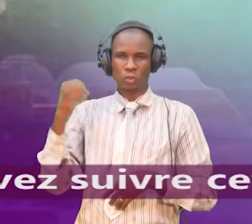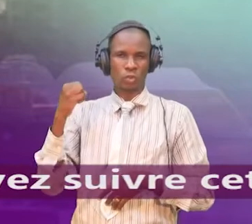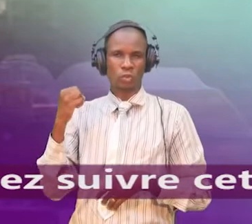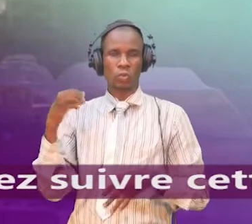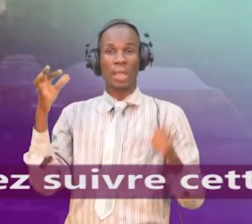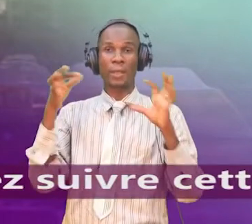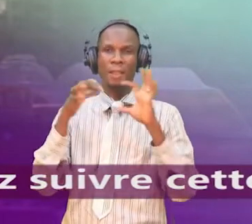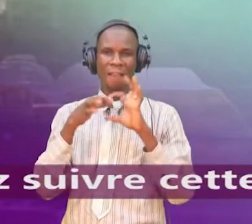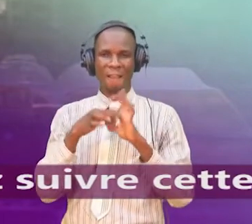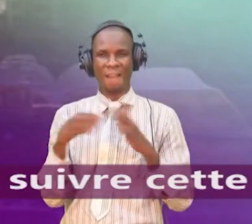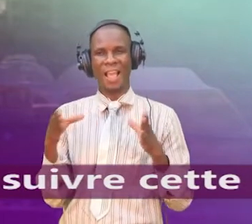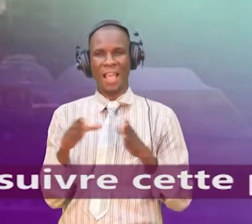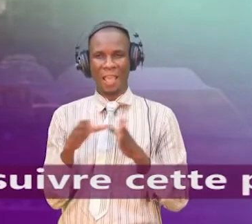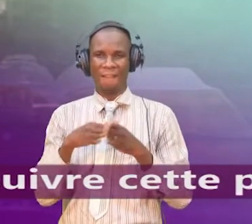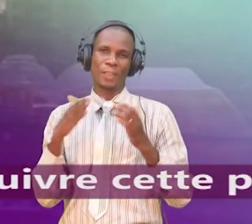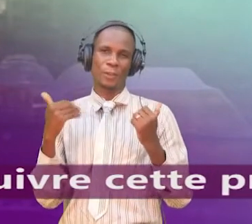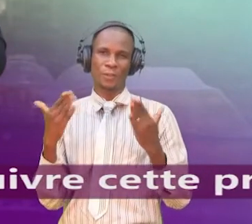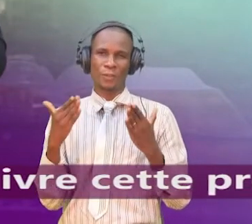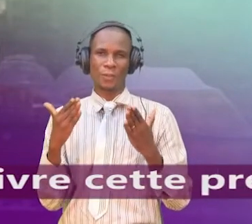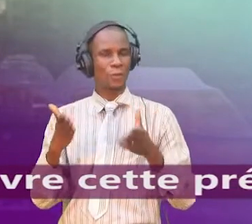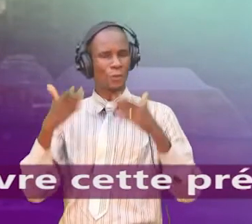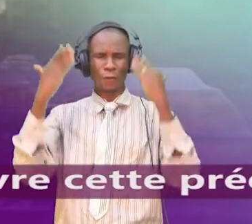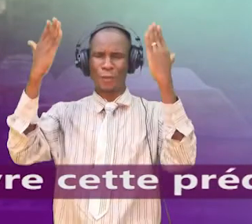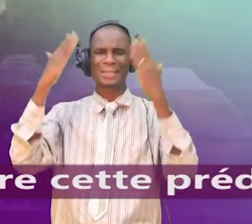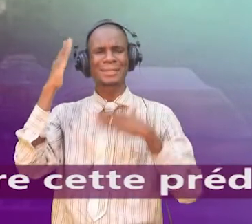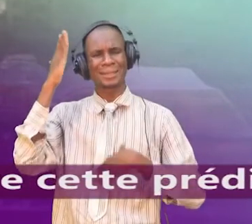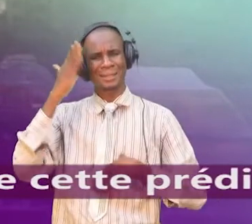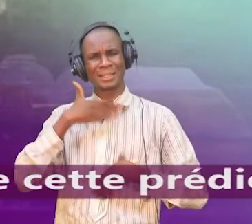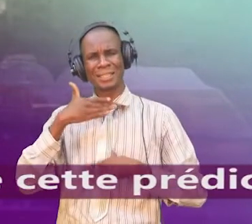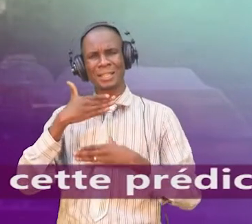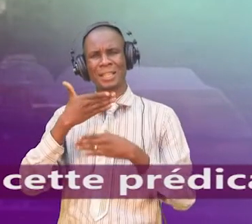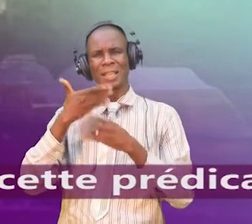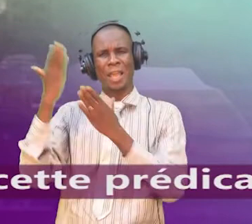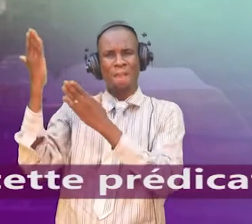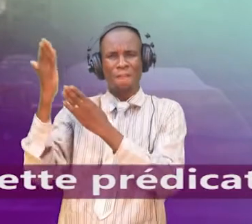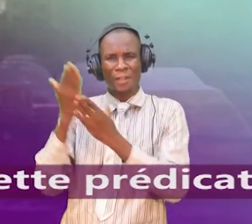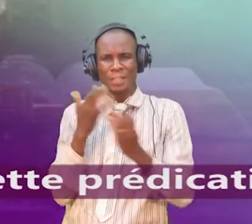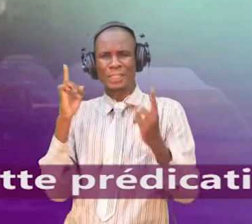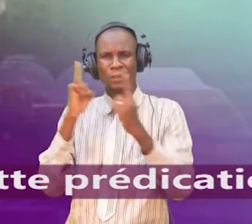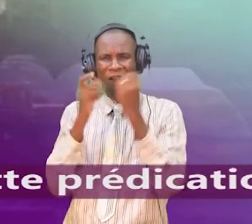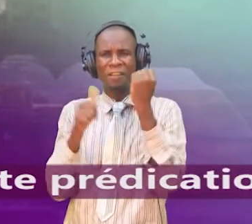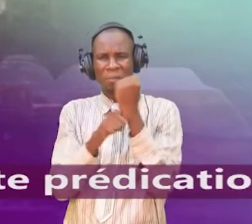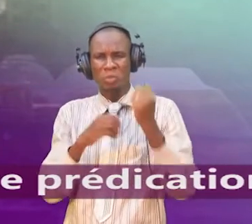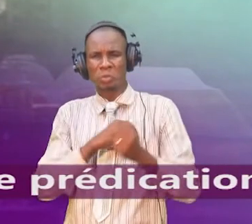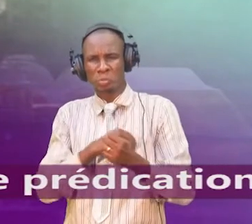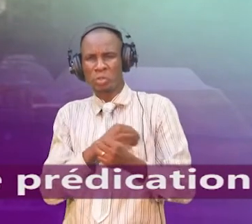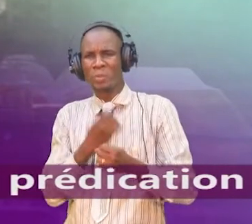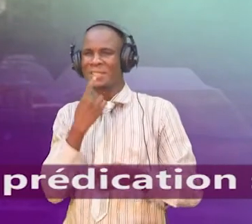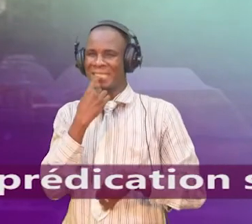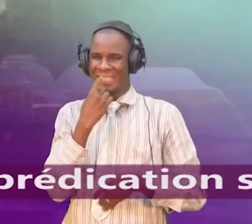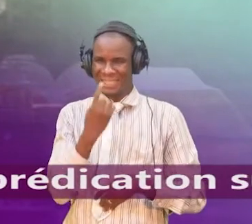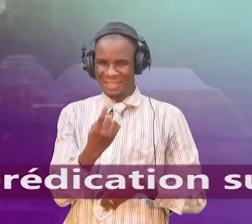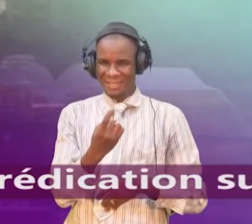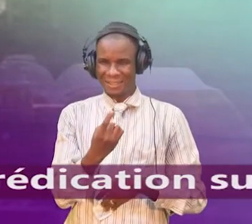basili koyoka na lisusu na Nzambe. Bamoko kati na bino na poko alelo bakokoloba ngai nazali mosumu kiboni boni Nzambe akondima